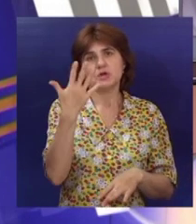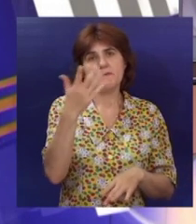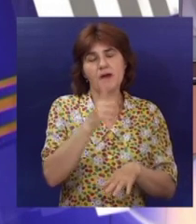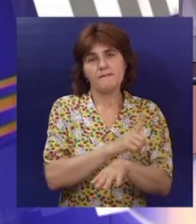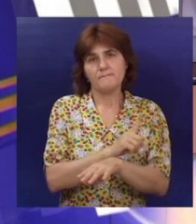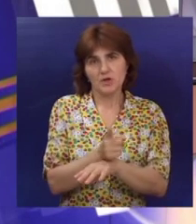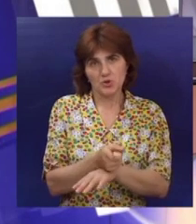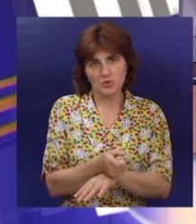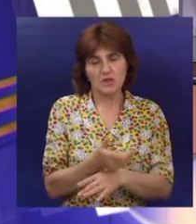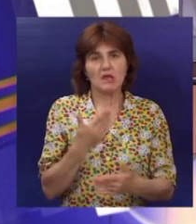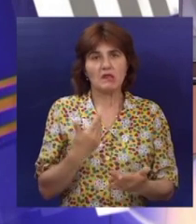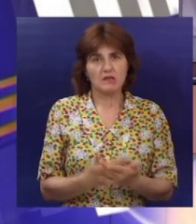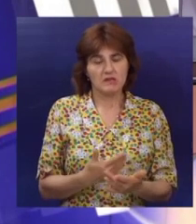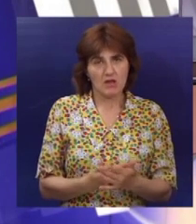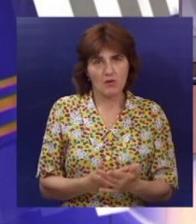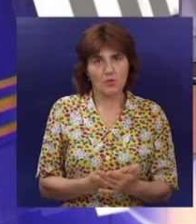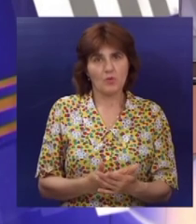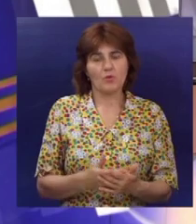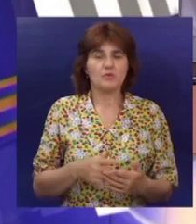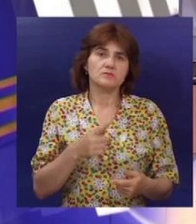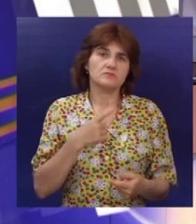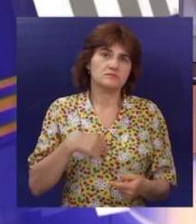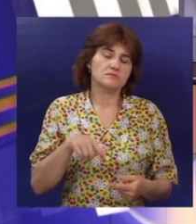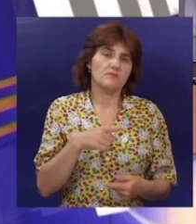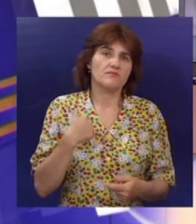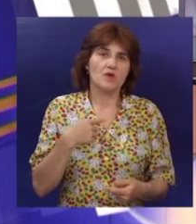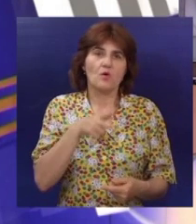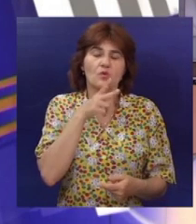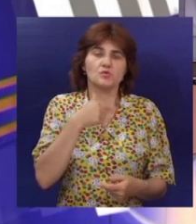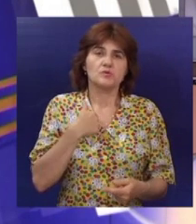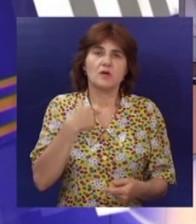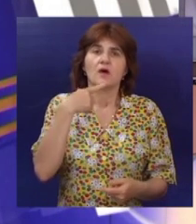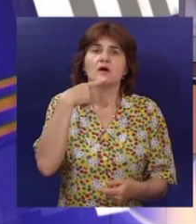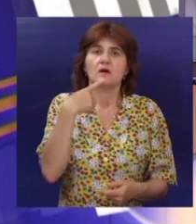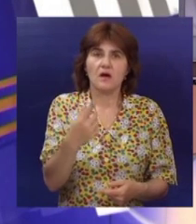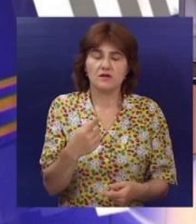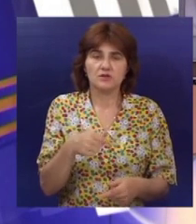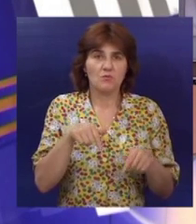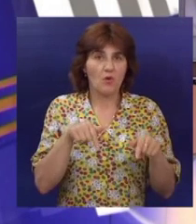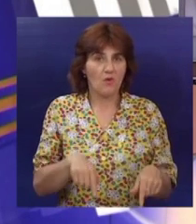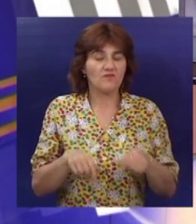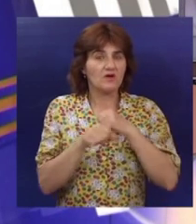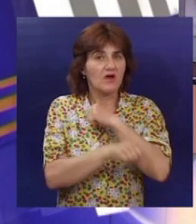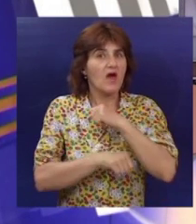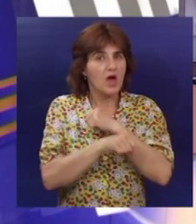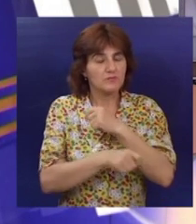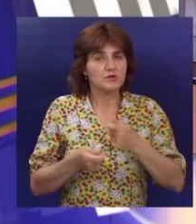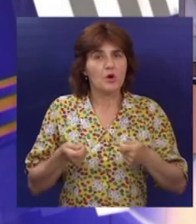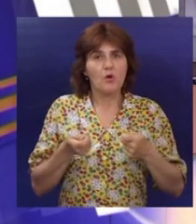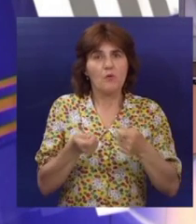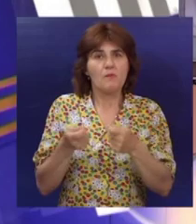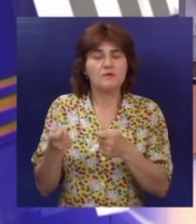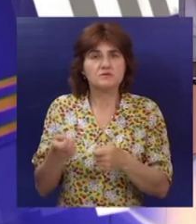je uslov da bi uopšte mogli da izađu. Također želim da vam kažem da ekonomski fakultet